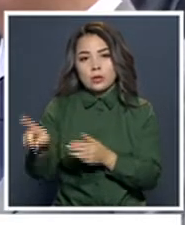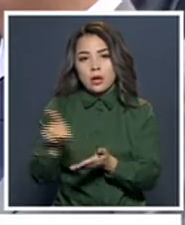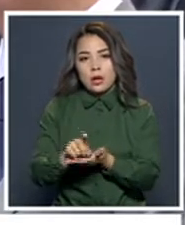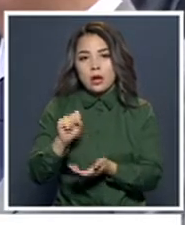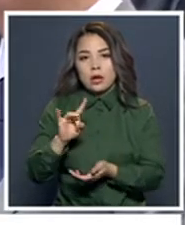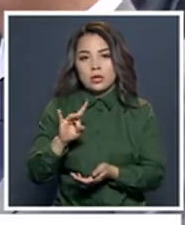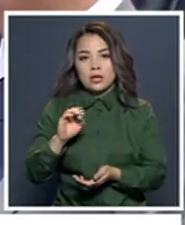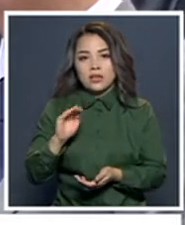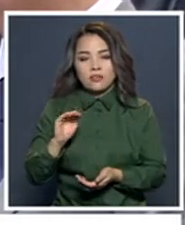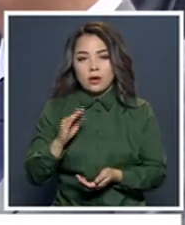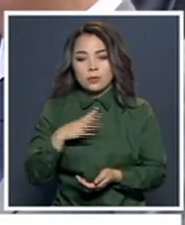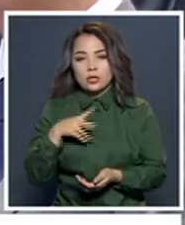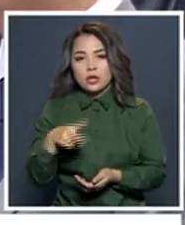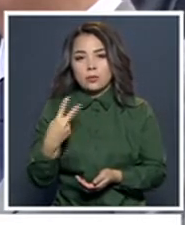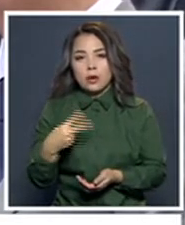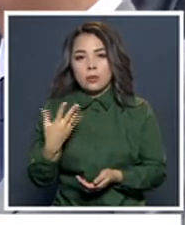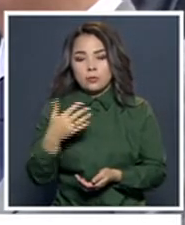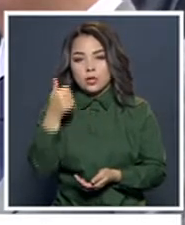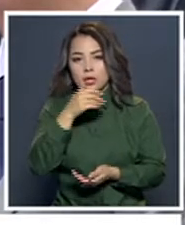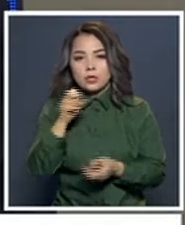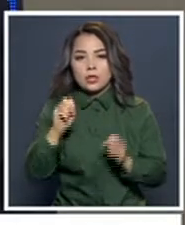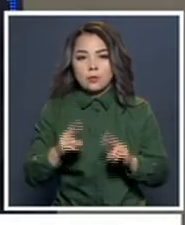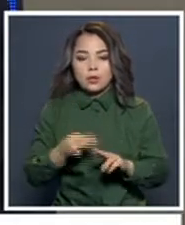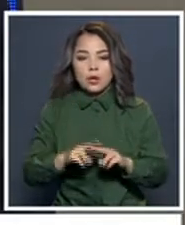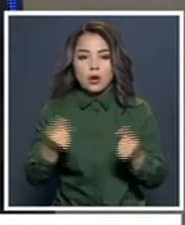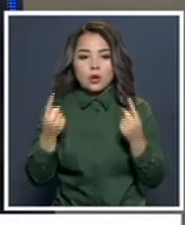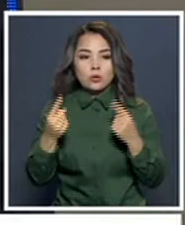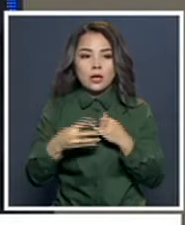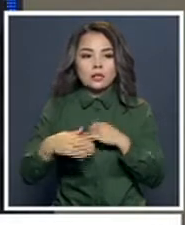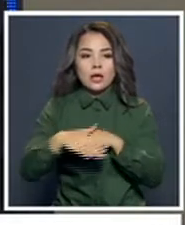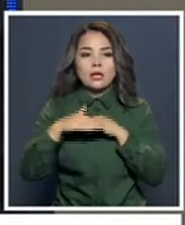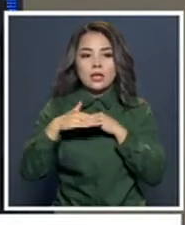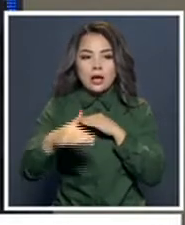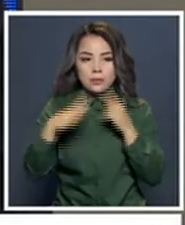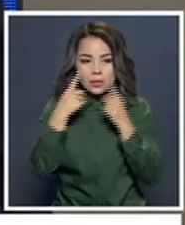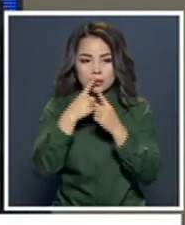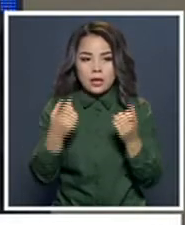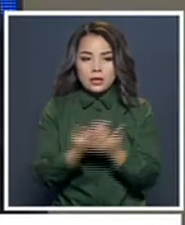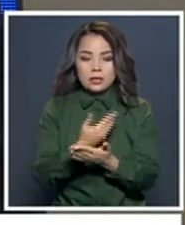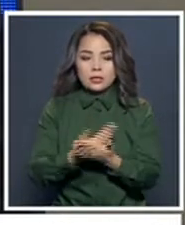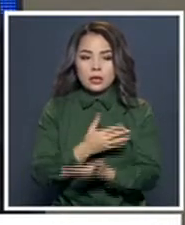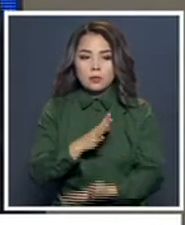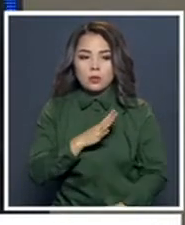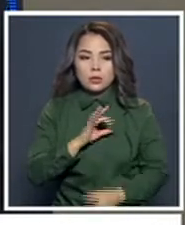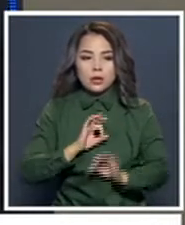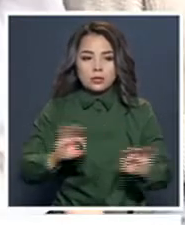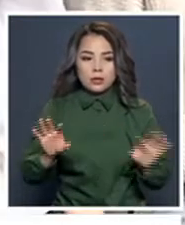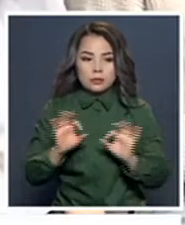2025 бағдарламасын ашу туралы идея елбасының Ұлы даланың жеті қыры атты мақаласында айтылған.